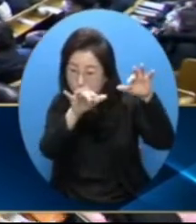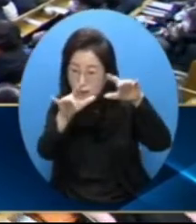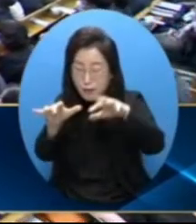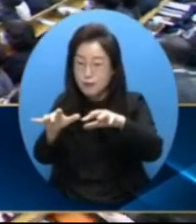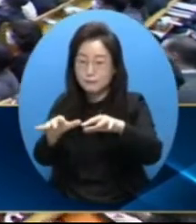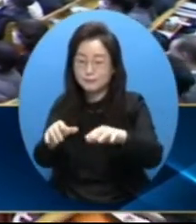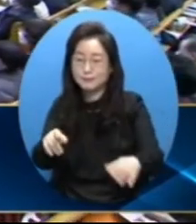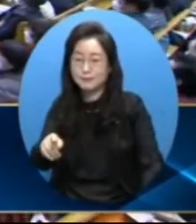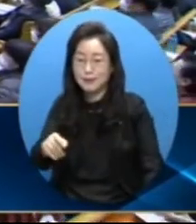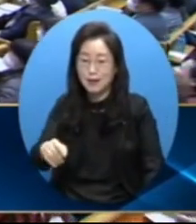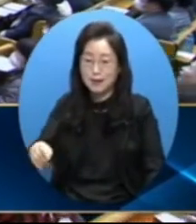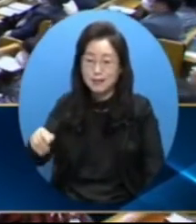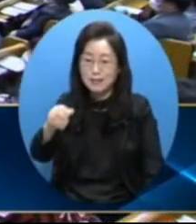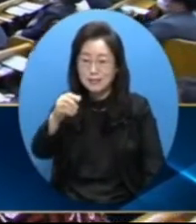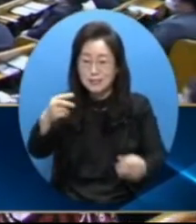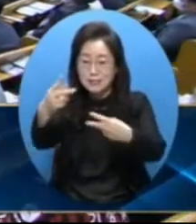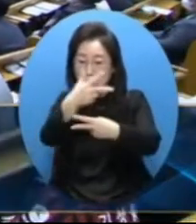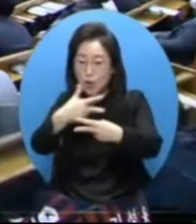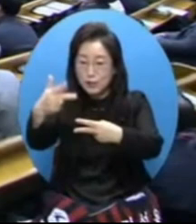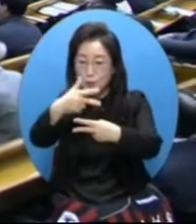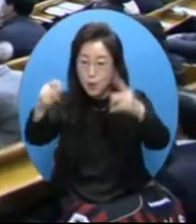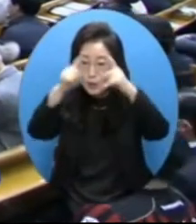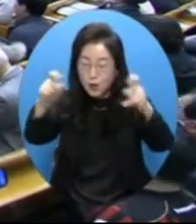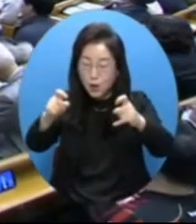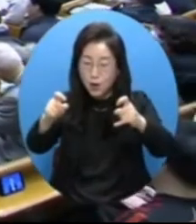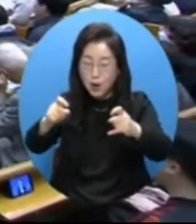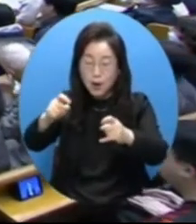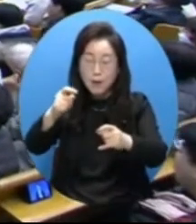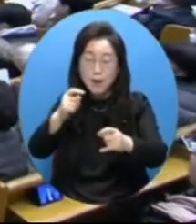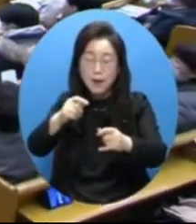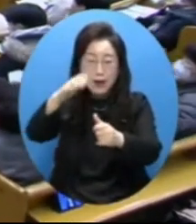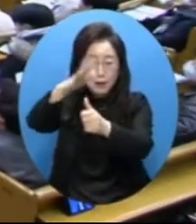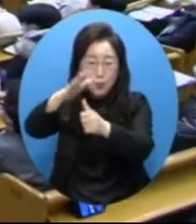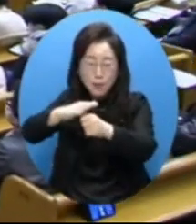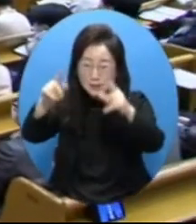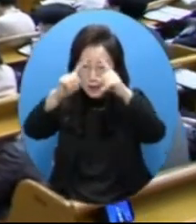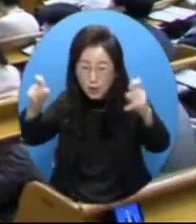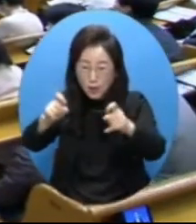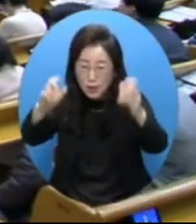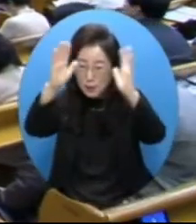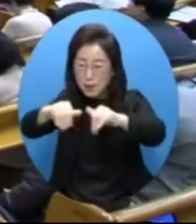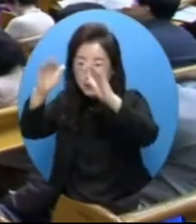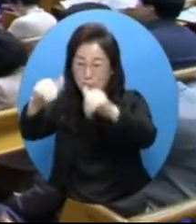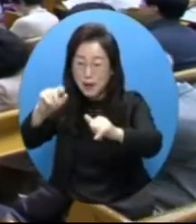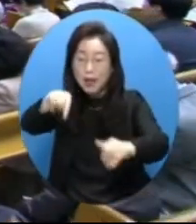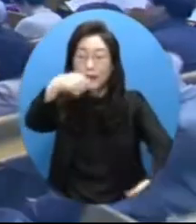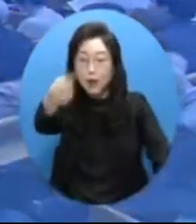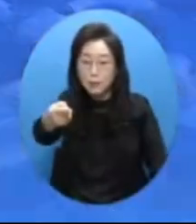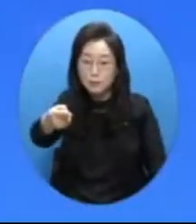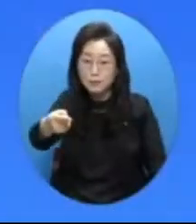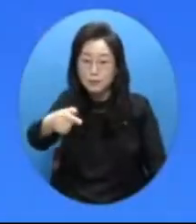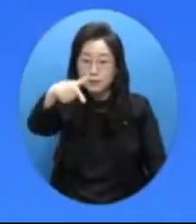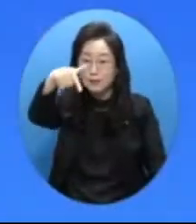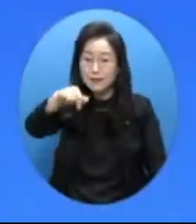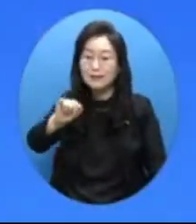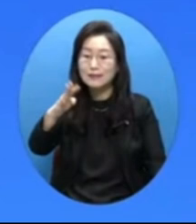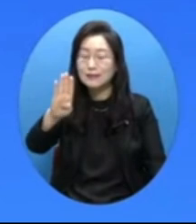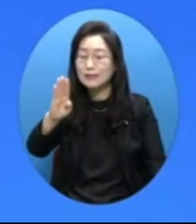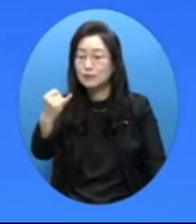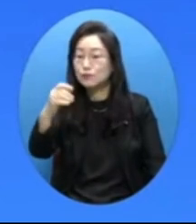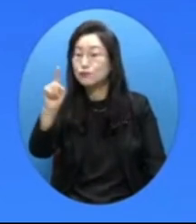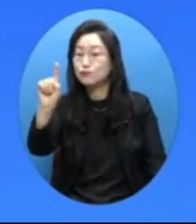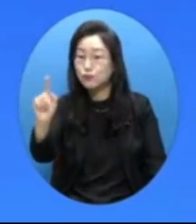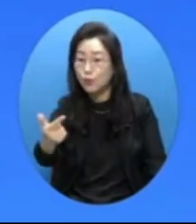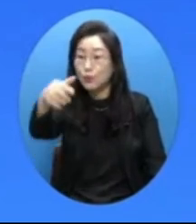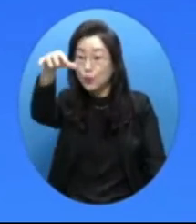여리골 무너뜨리고 아이성을 무너뜨린 다음 기본 족속이 저들에게 와서 화해를 요청했습니다 먼저 여기 사는